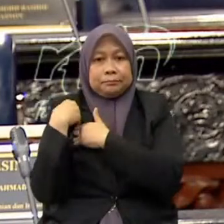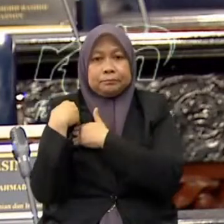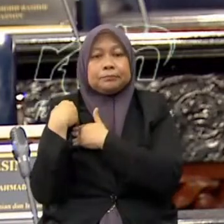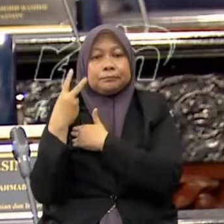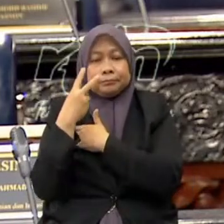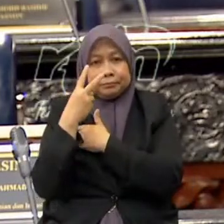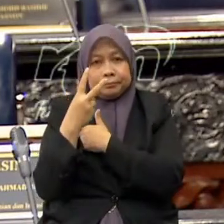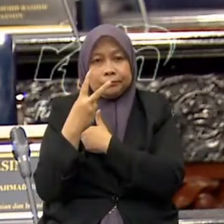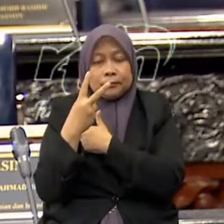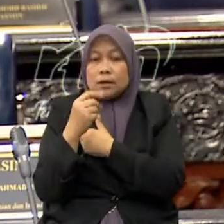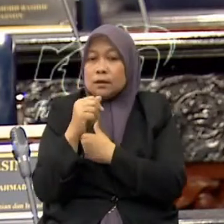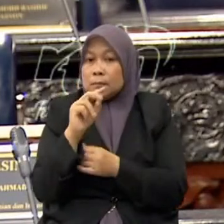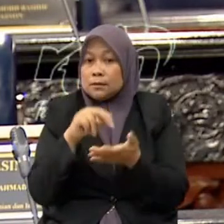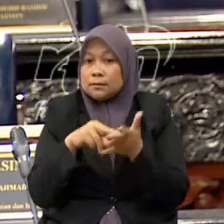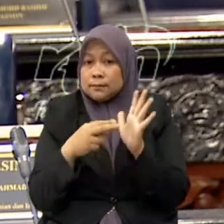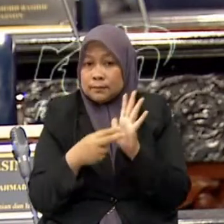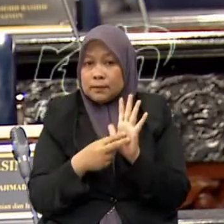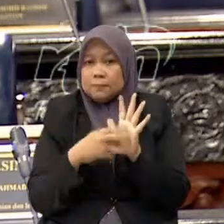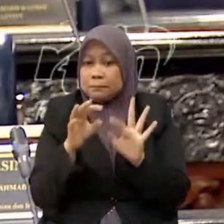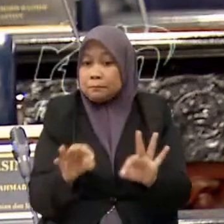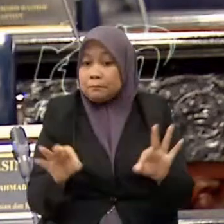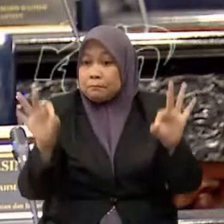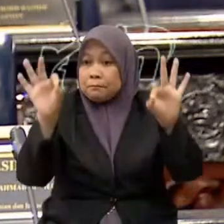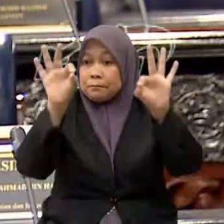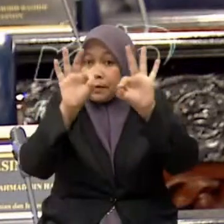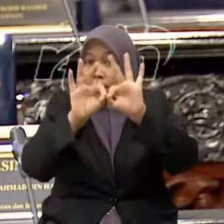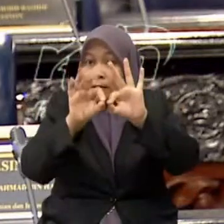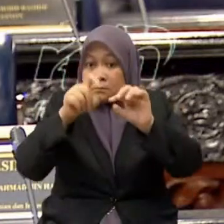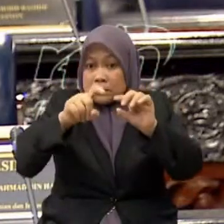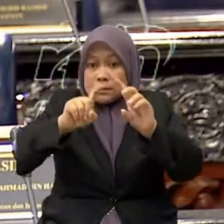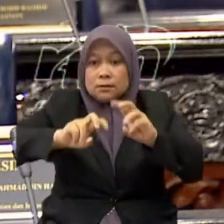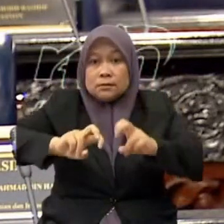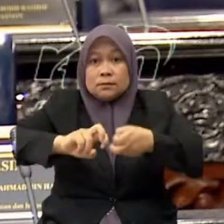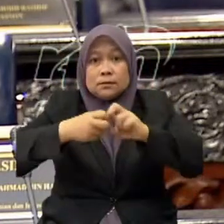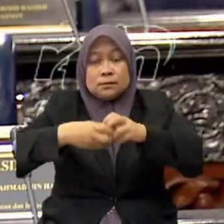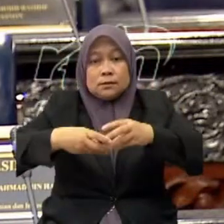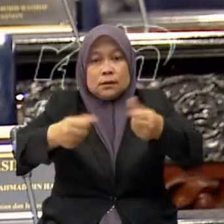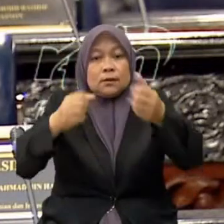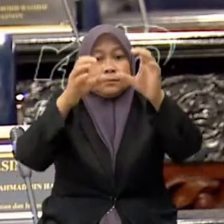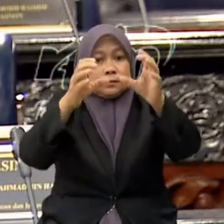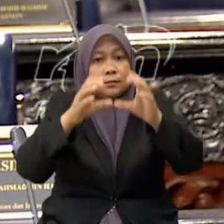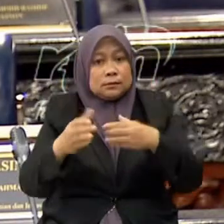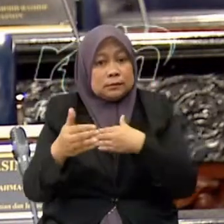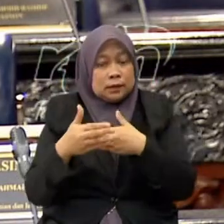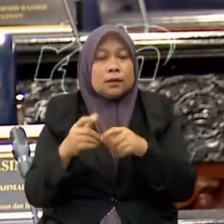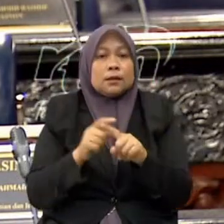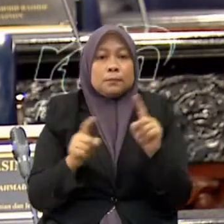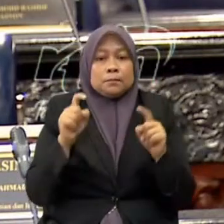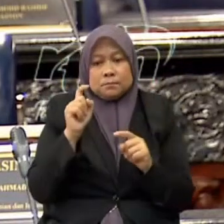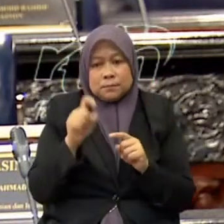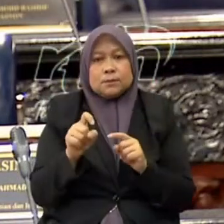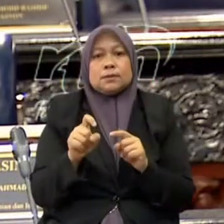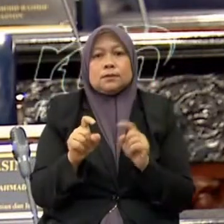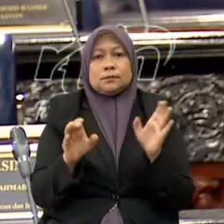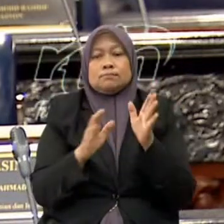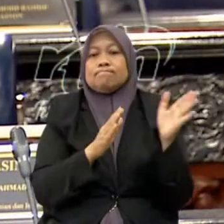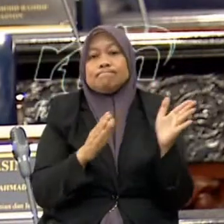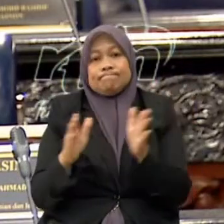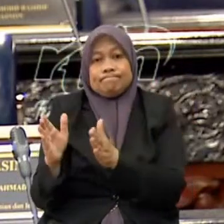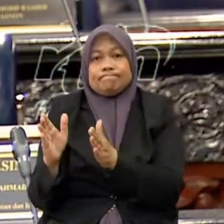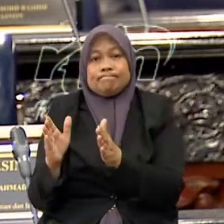Ini bukan saja satu kekal yang halus diselesaikan dalam masa yang terkait tetapi ia harus diselesaikan